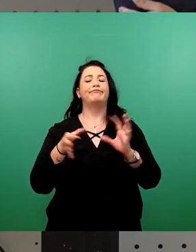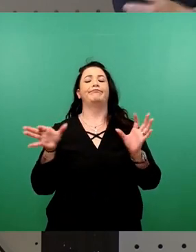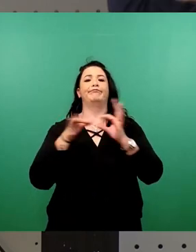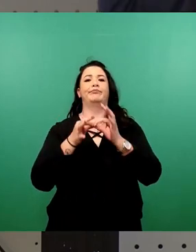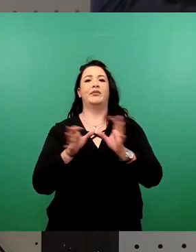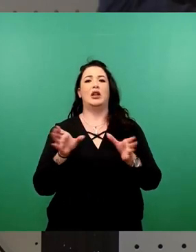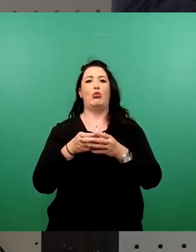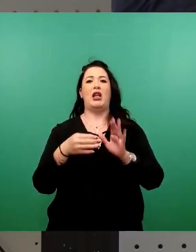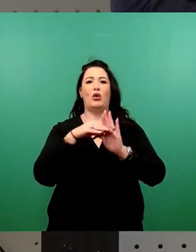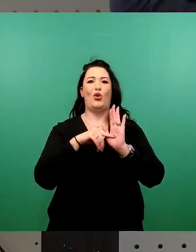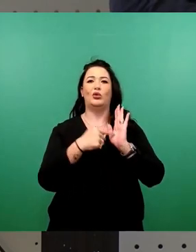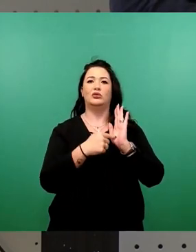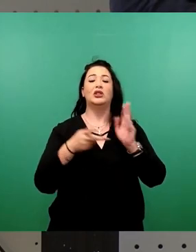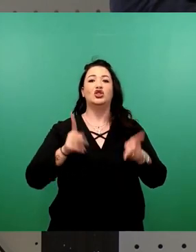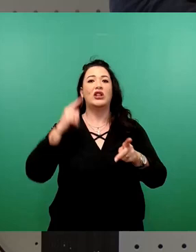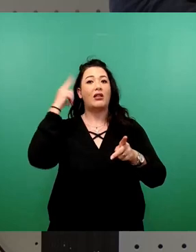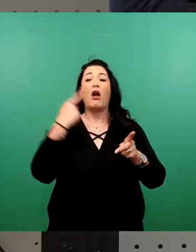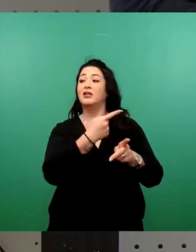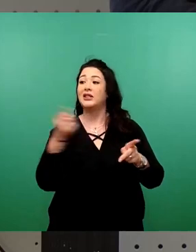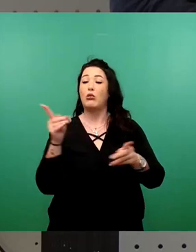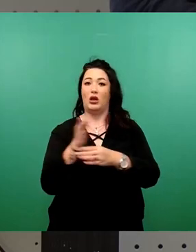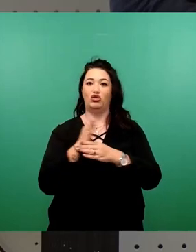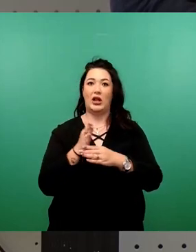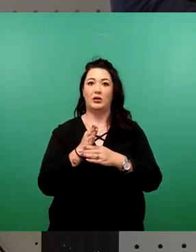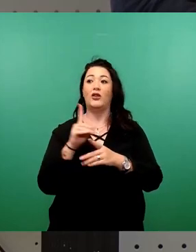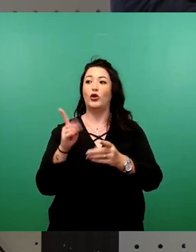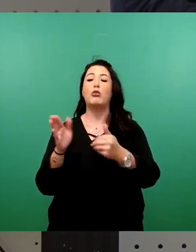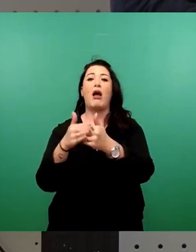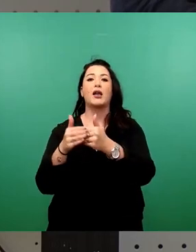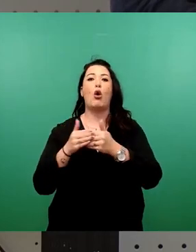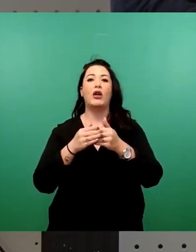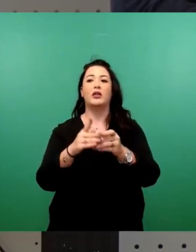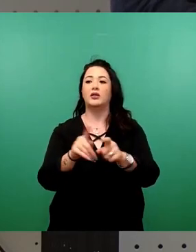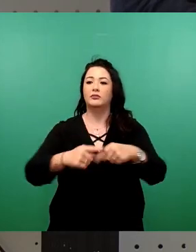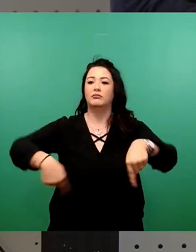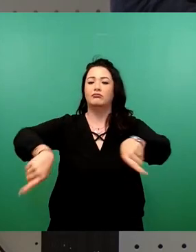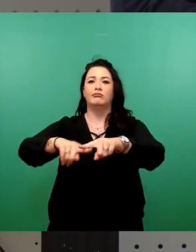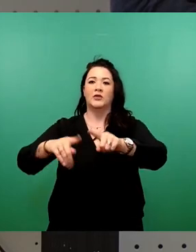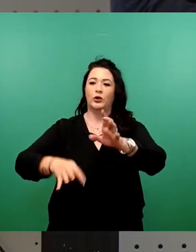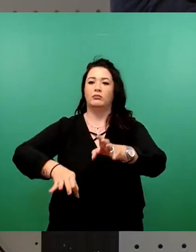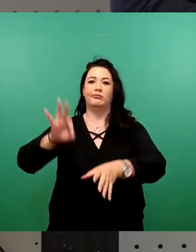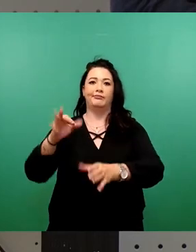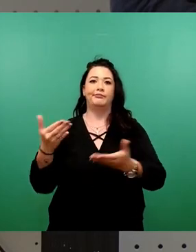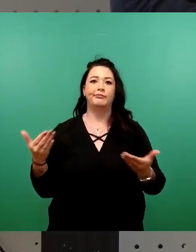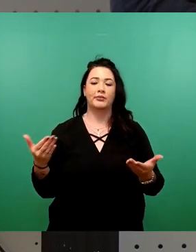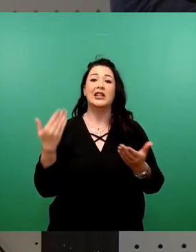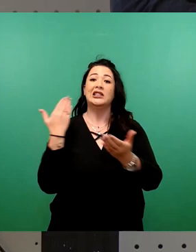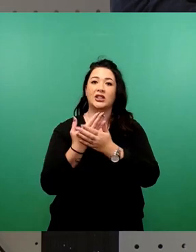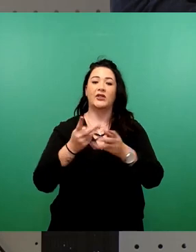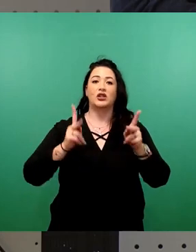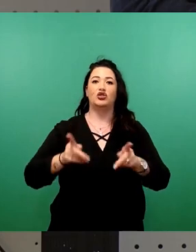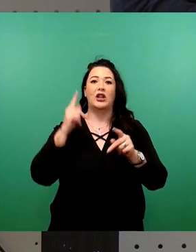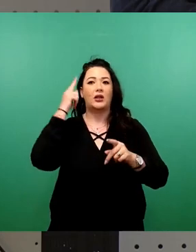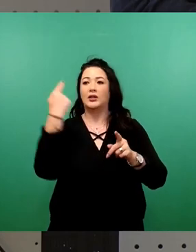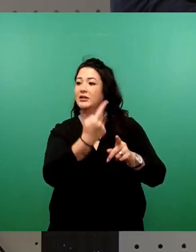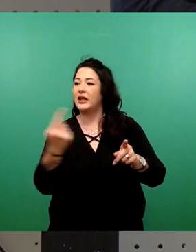Stadtrat bestimmt und natürlich aus dem Kreis der Beigeordneten. Also auch der Stadtrat ist hier gefragt zu entscheiden, wen Sie im Sinne einer